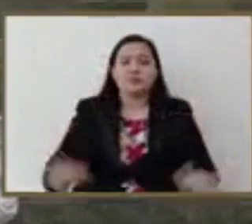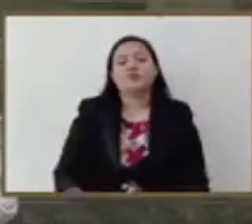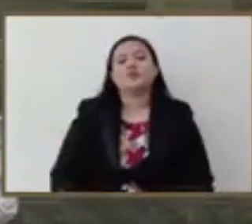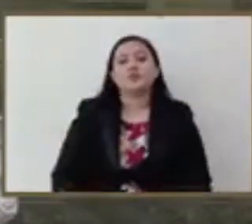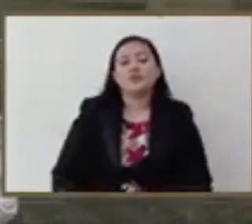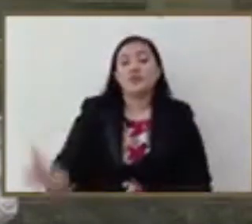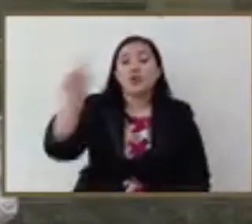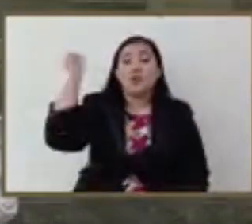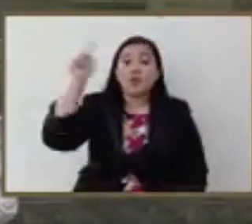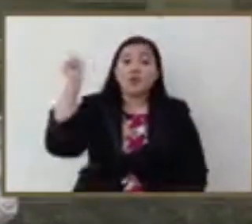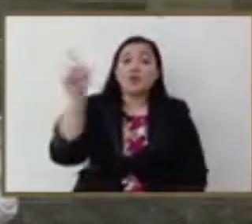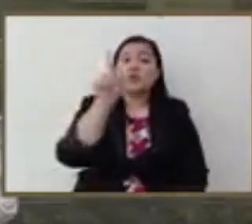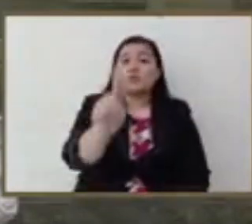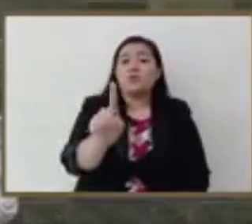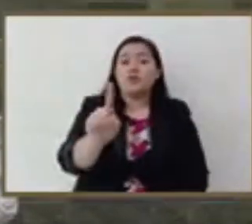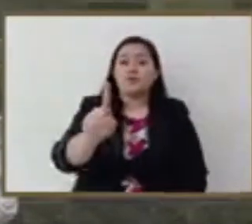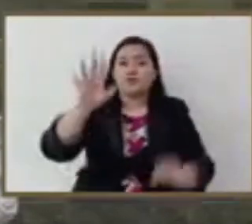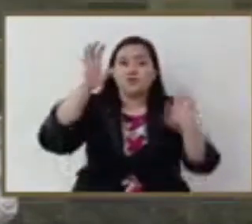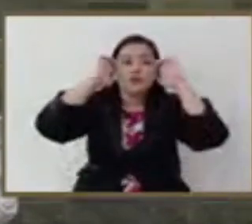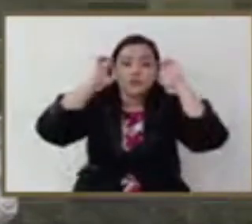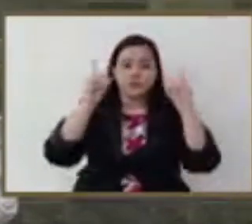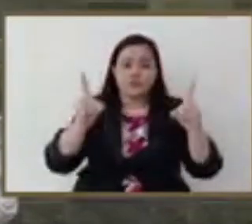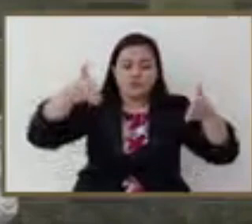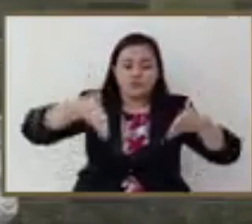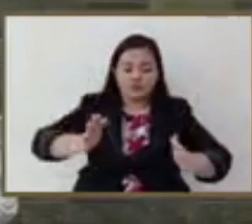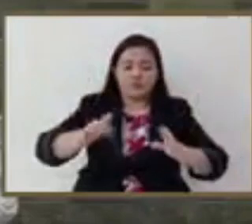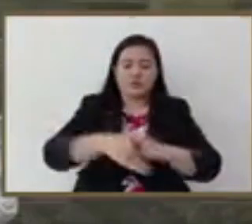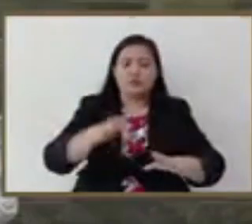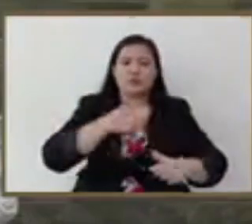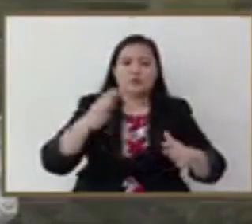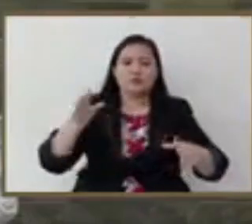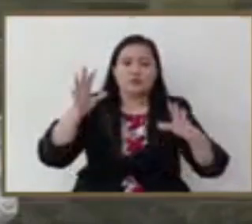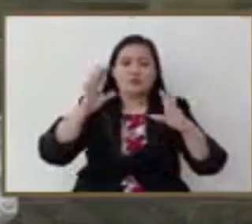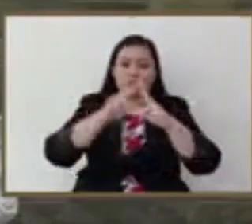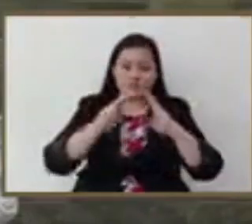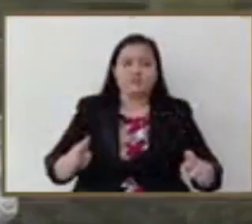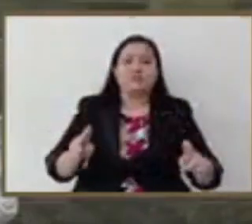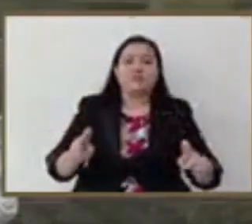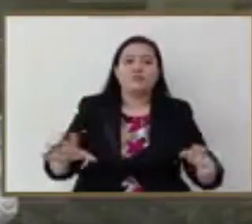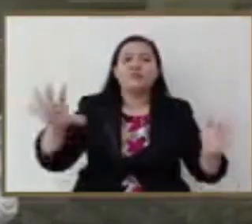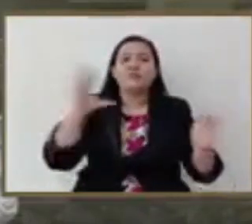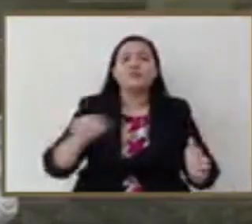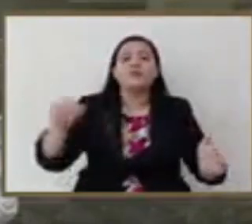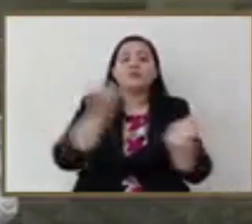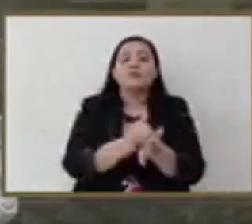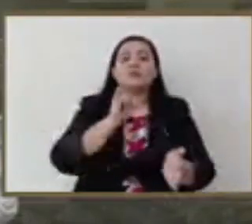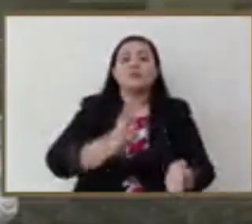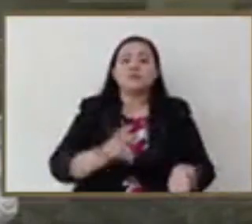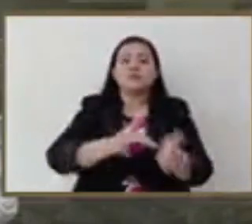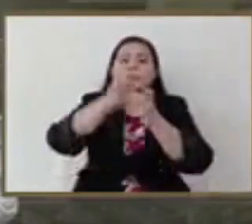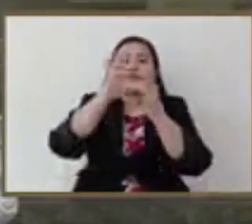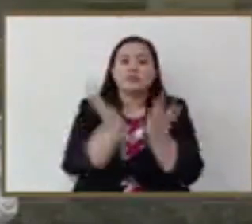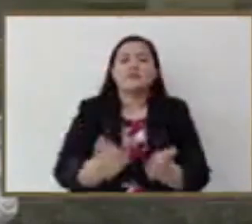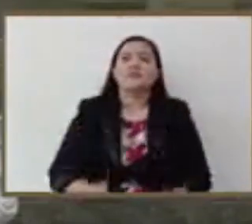education, that is allowed in my house. And that's the Bible. You're talking about the academics, it